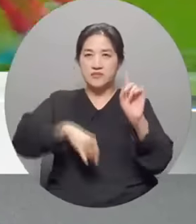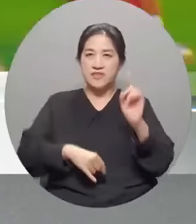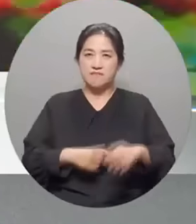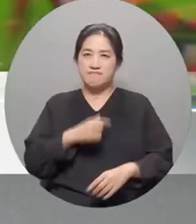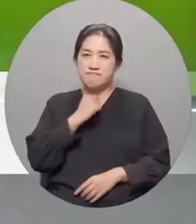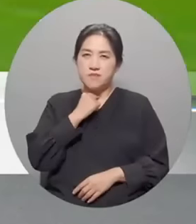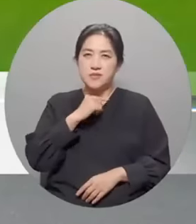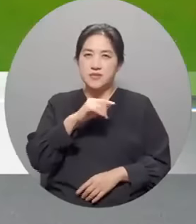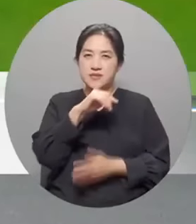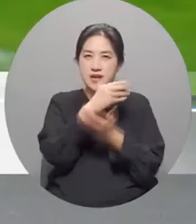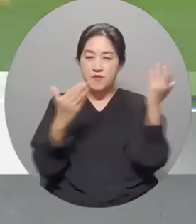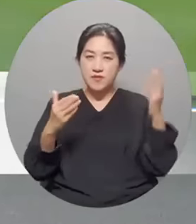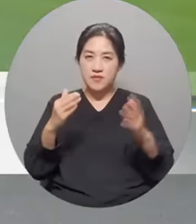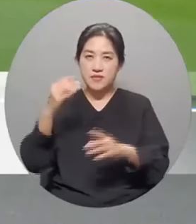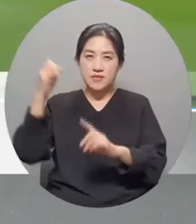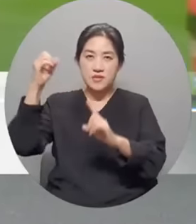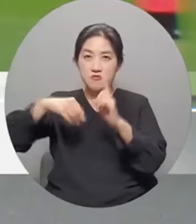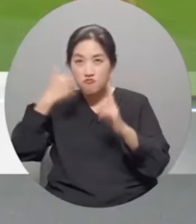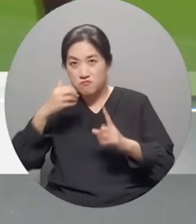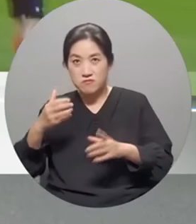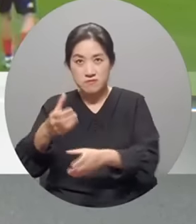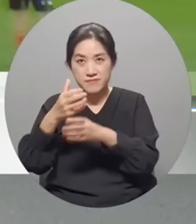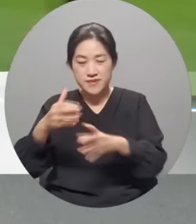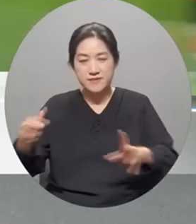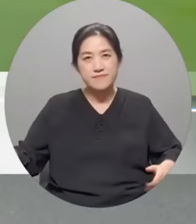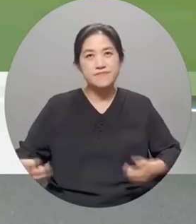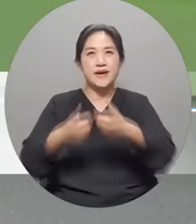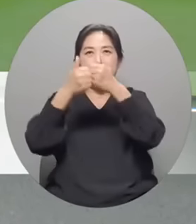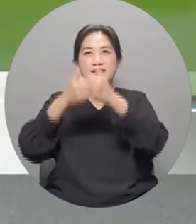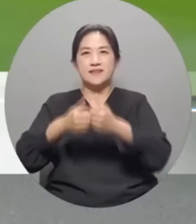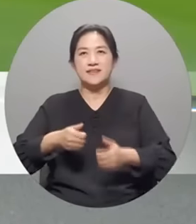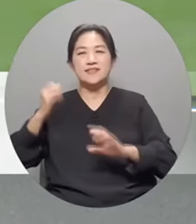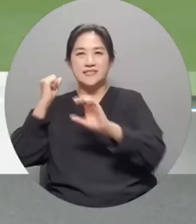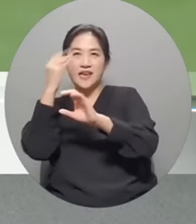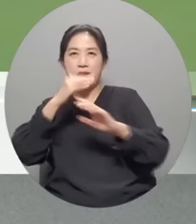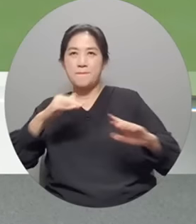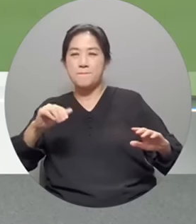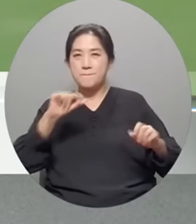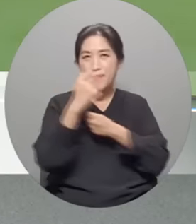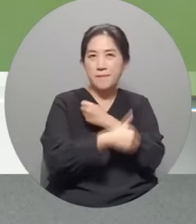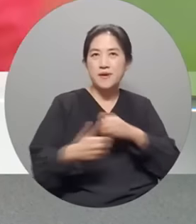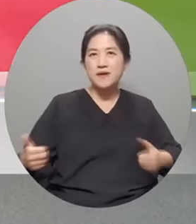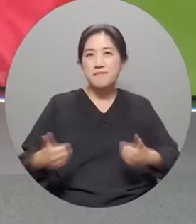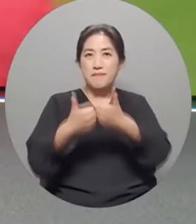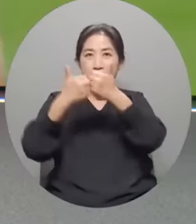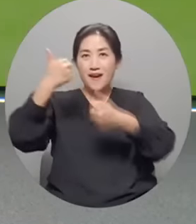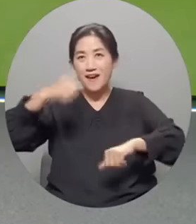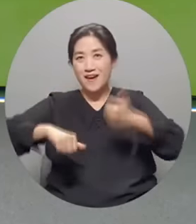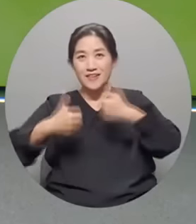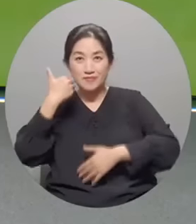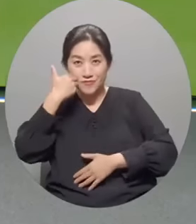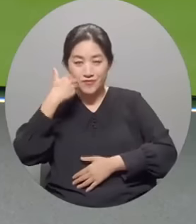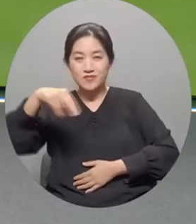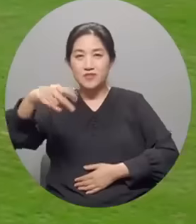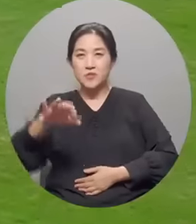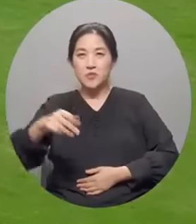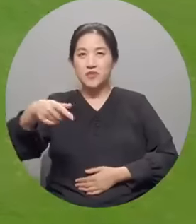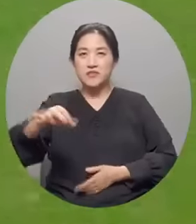우승 트로피를 두고 정면 대결합니다. 창과 방패의 대결, 승자는 누가 될까요? 송기성 기자입니다.